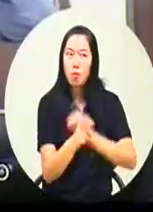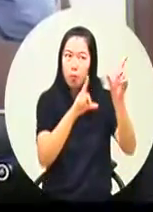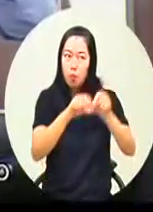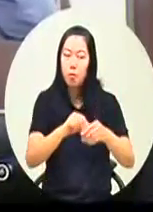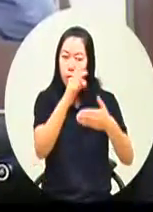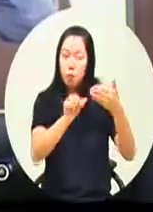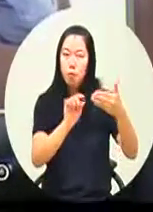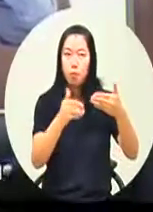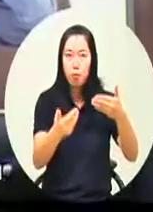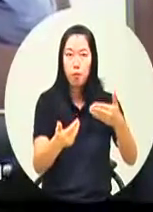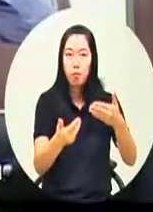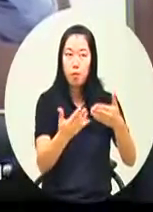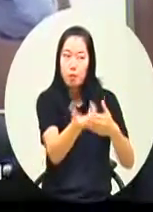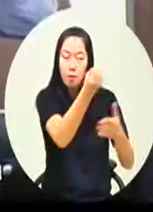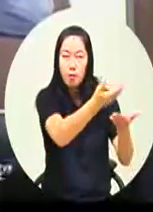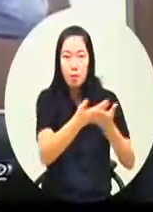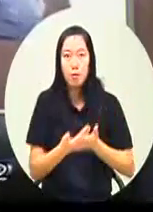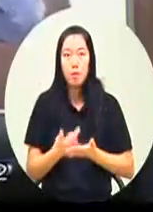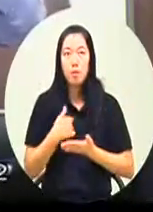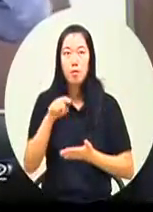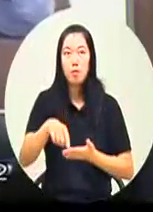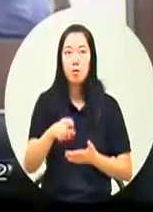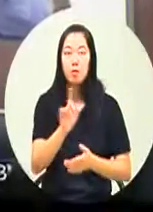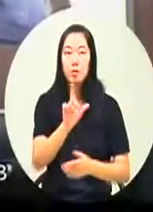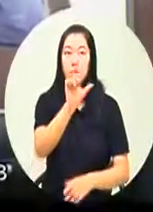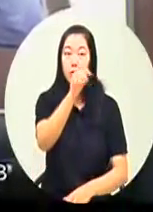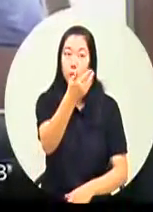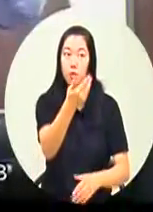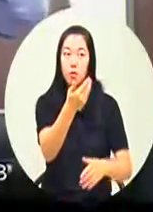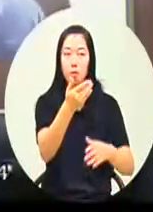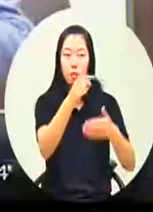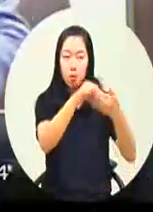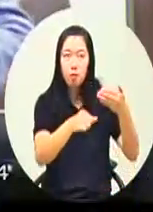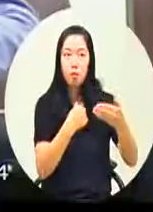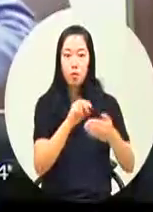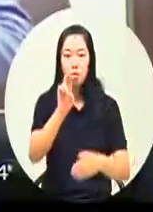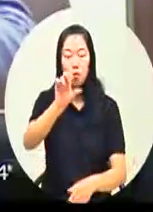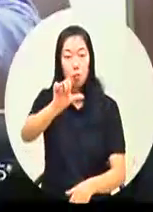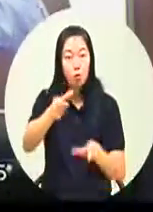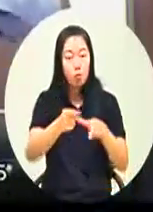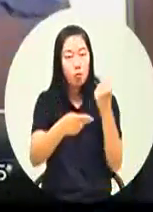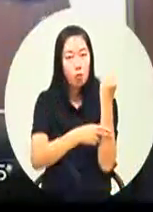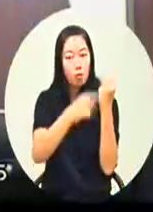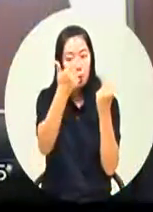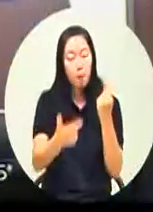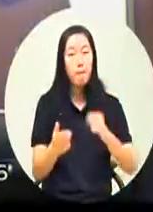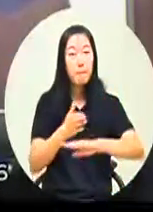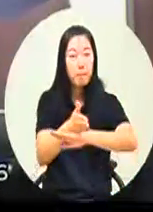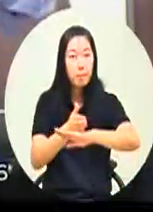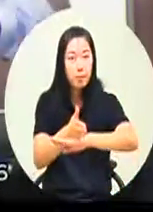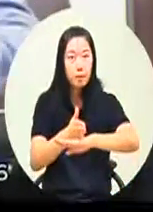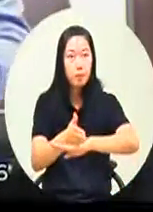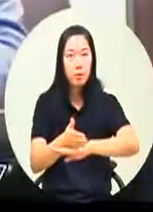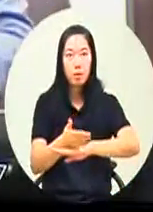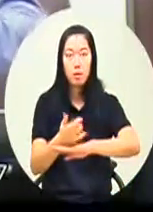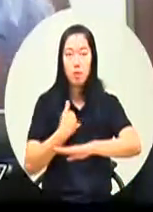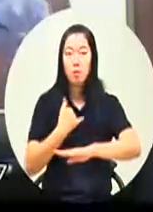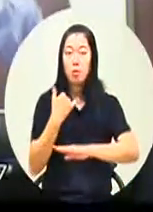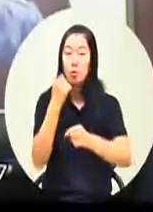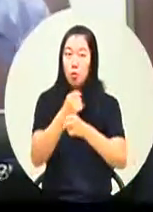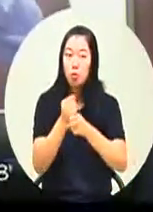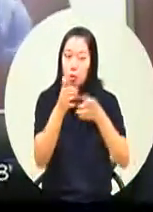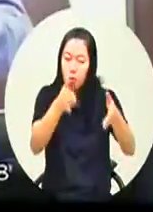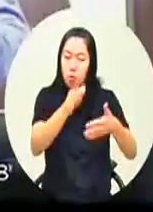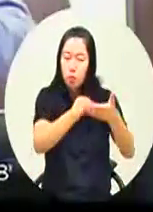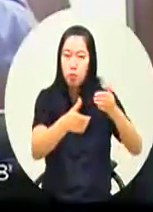权，我们把规定公，反正我69，我骑25公里以下的慢车，我去做一些规定，你的